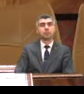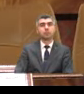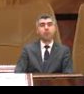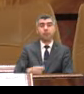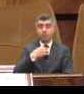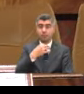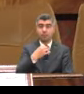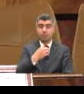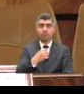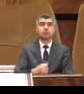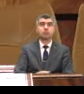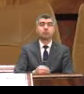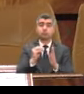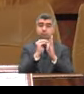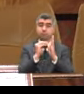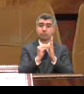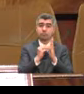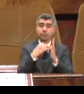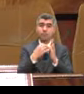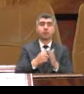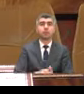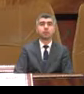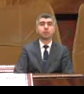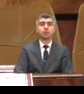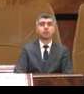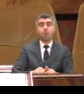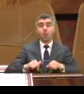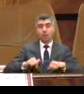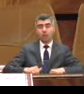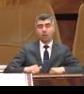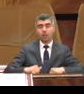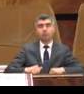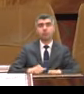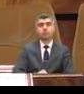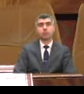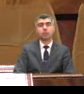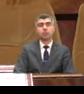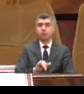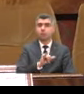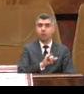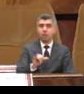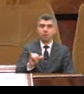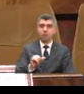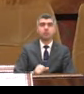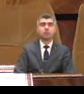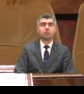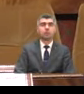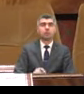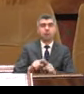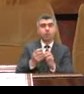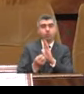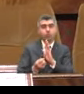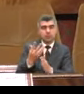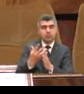ونسجل للأسف أن الوزارة المعنية لم تقم بأي شيء